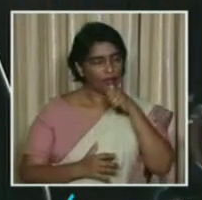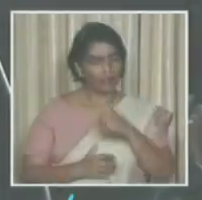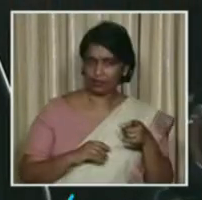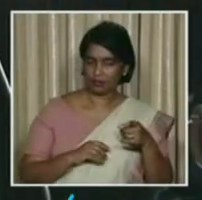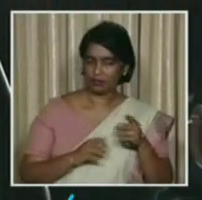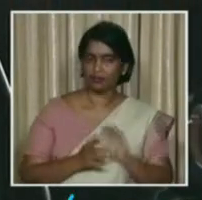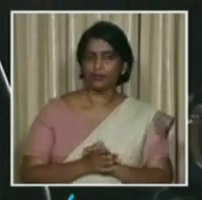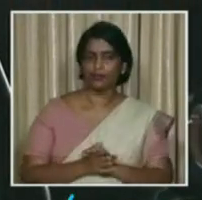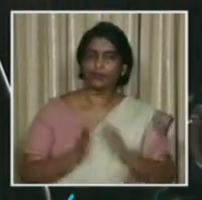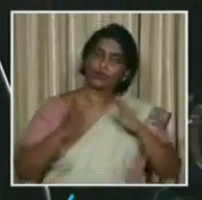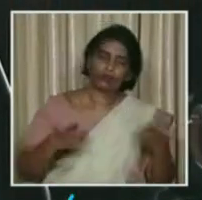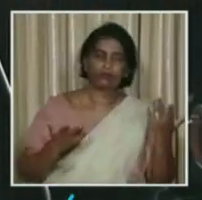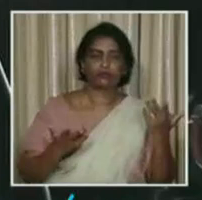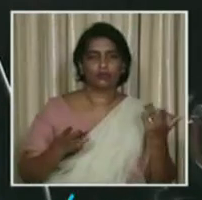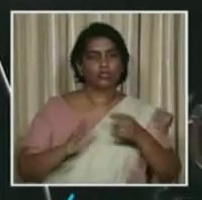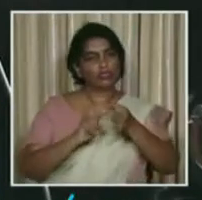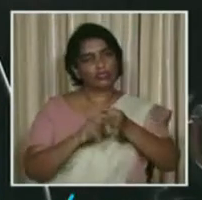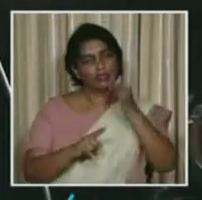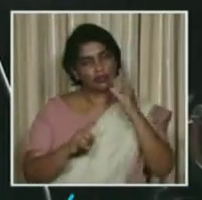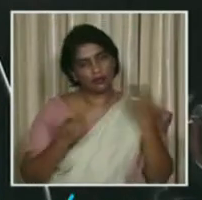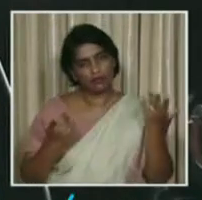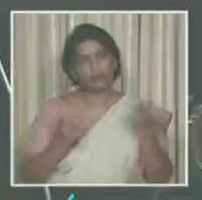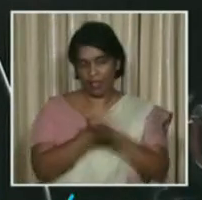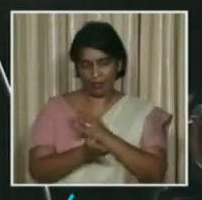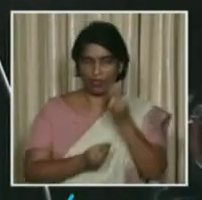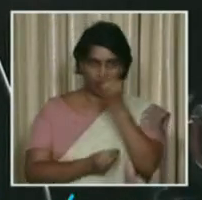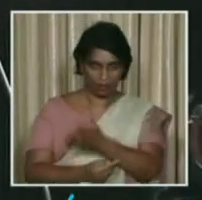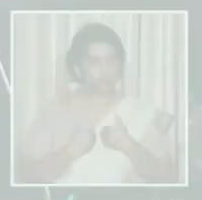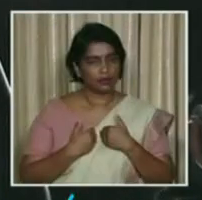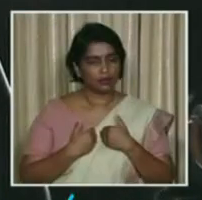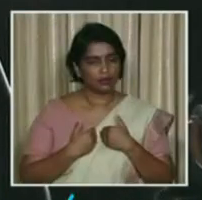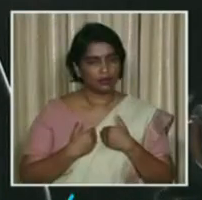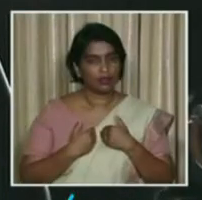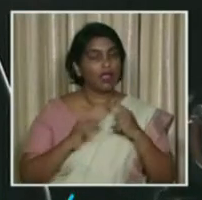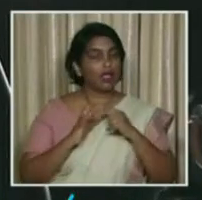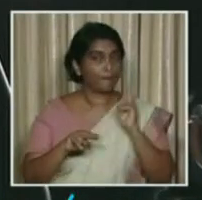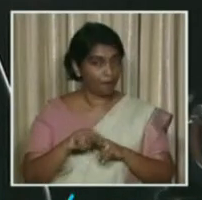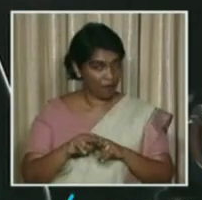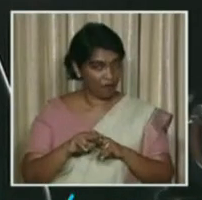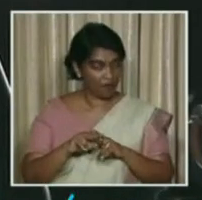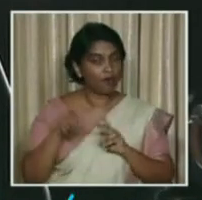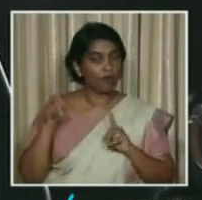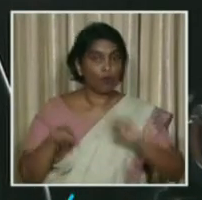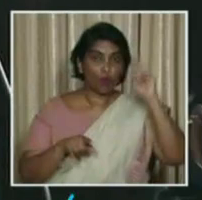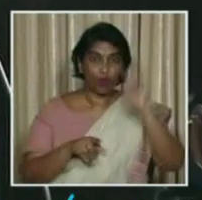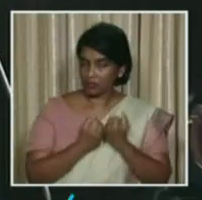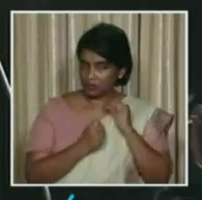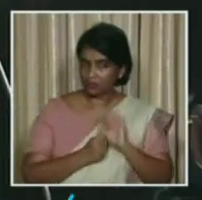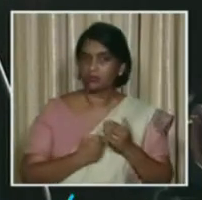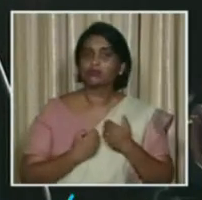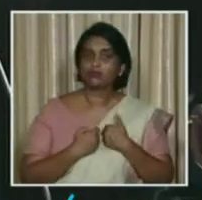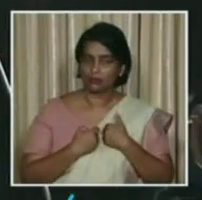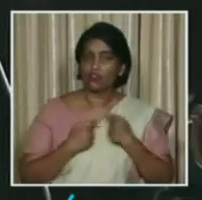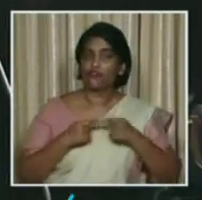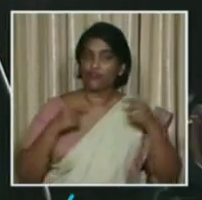ස්තුතිවන්ත වෙනවා. කවුරු හෝ වේවා අපේ ජනාධිපතිතුමා බොහොම මහන්සියක් ගත්තා. කොහොම හරි IMF එකෙන් මේ ජයග්‍රහණය අපුවෙක් ගැන මං